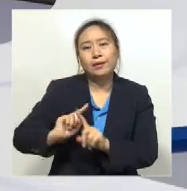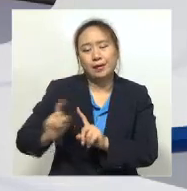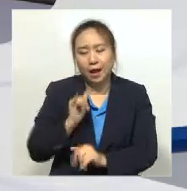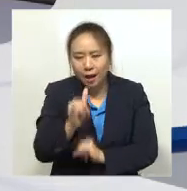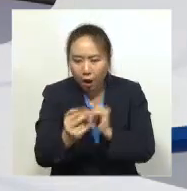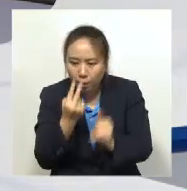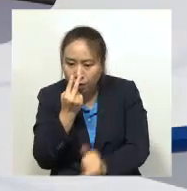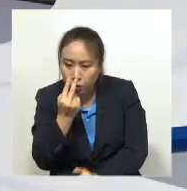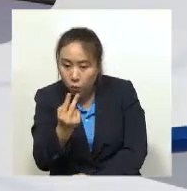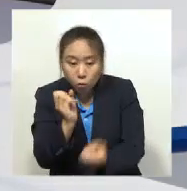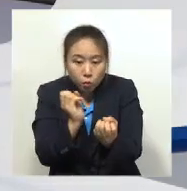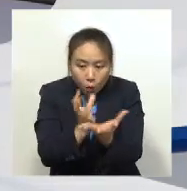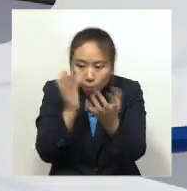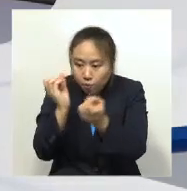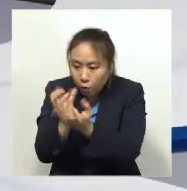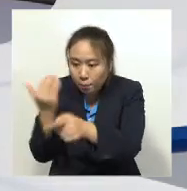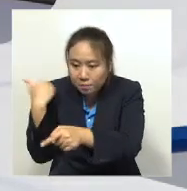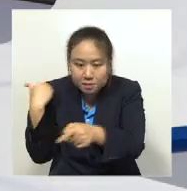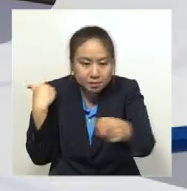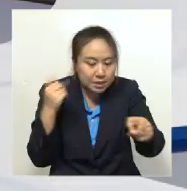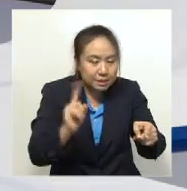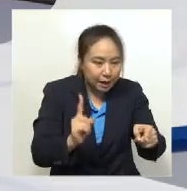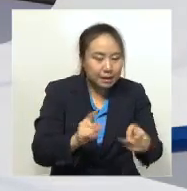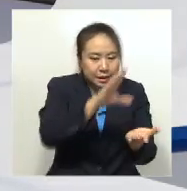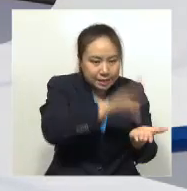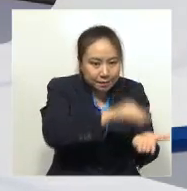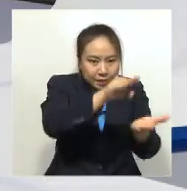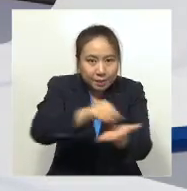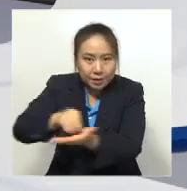พื้นที่ไหนได้รับผลกระทบบ้างตอนนี้จะต้องจัดทำเป็นรายละเอียดและเต